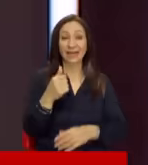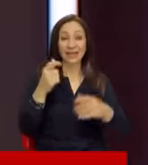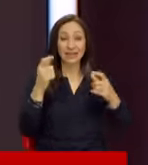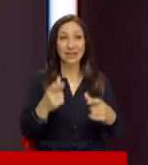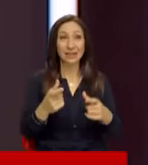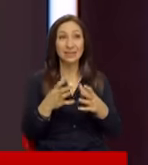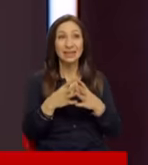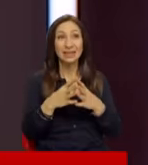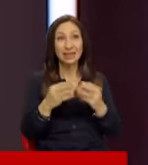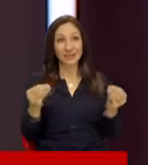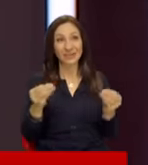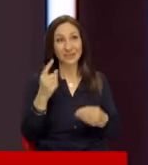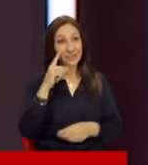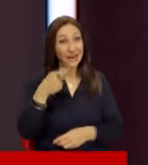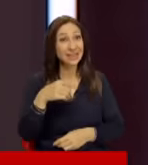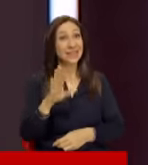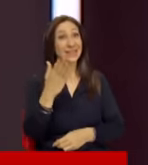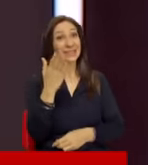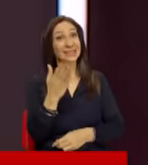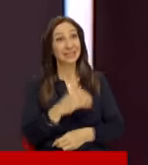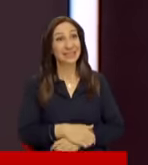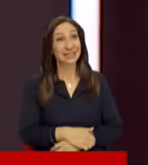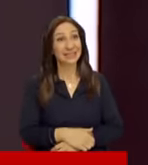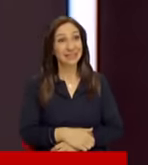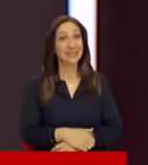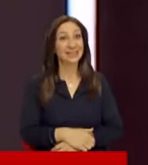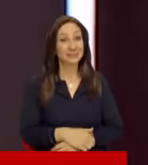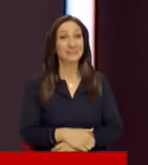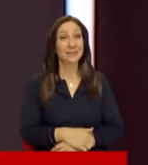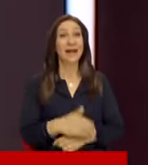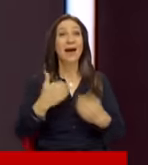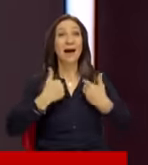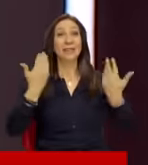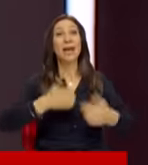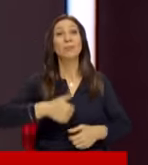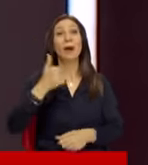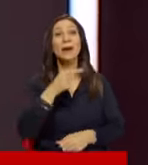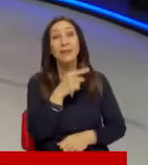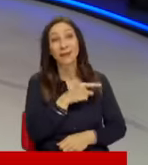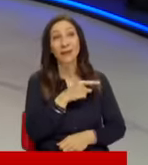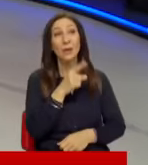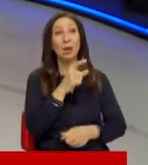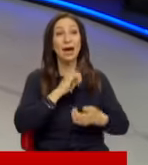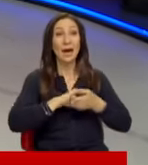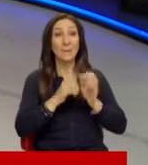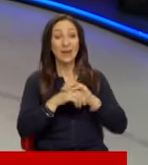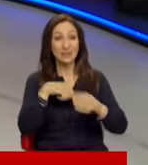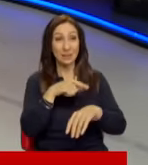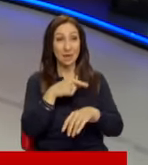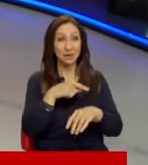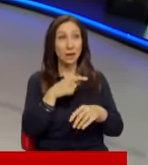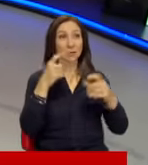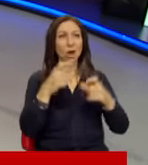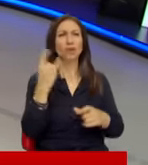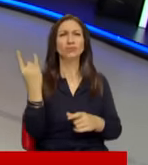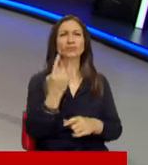şehrinizi kaybetmişsiniz, farkında değilsiniz. Çünkü Adalet Bakanı bu kampanya döneminde